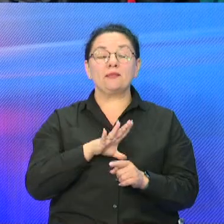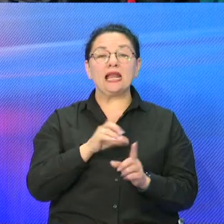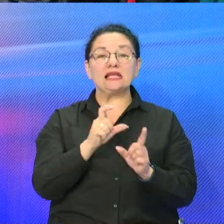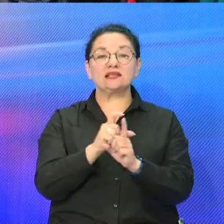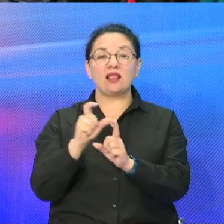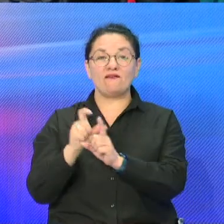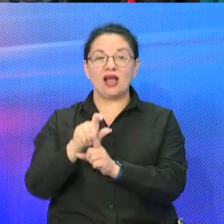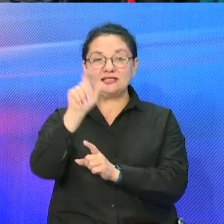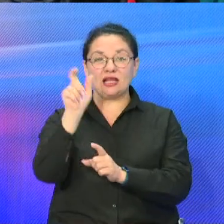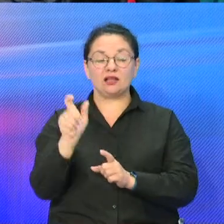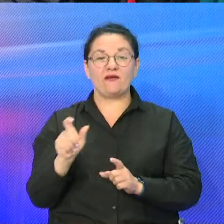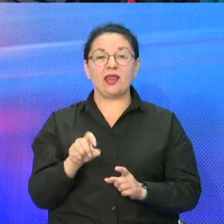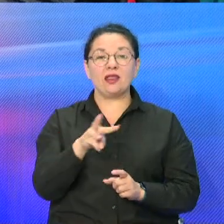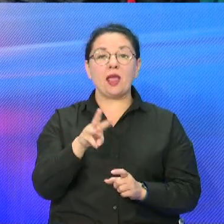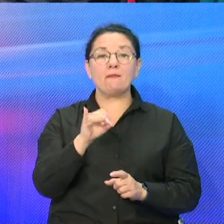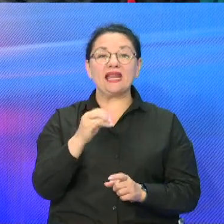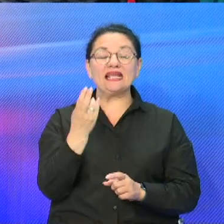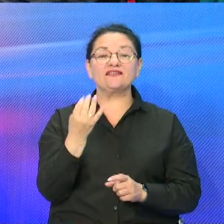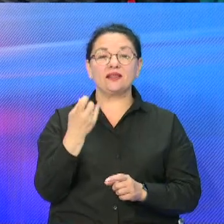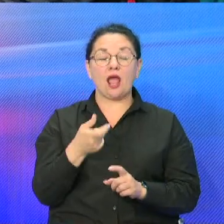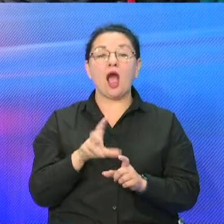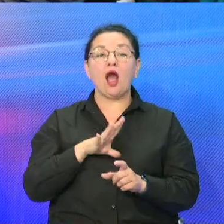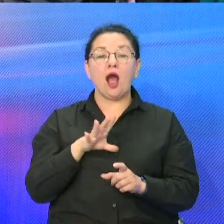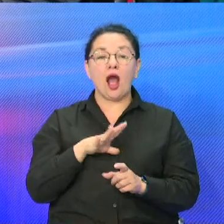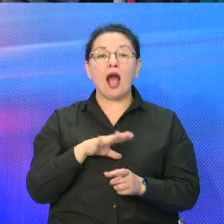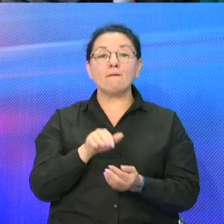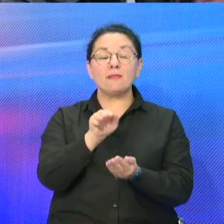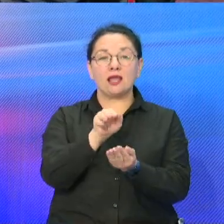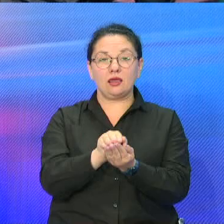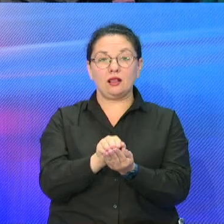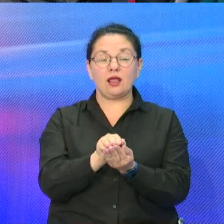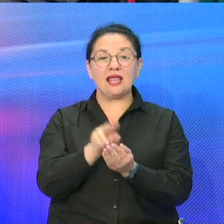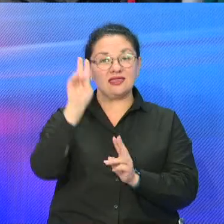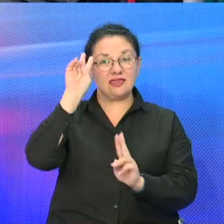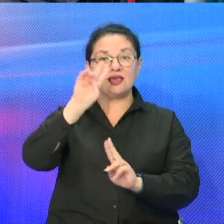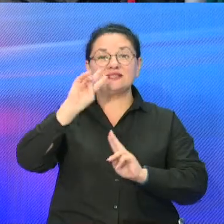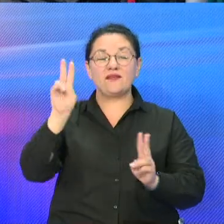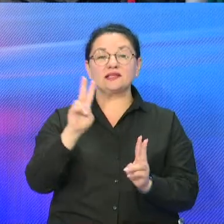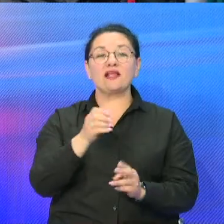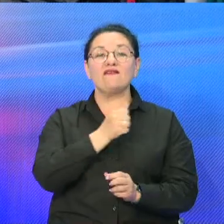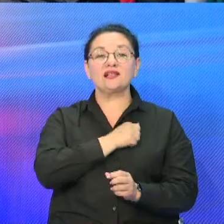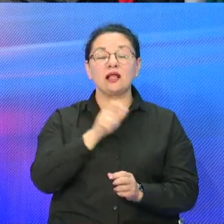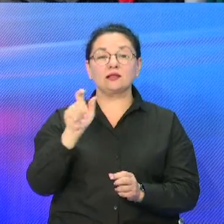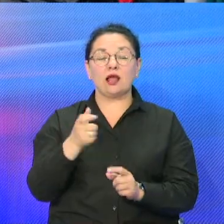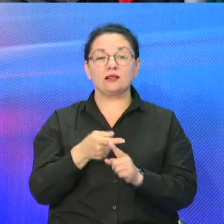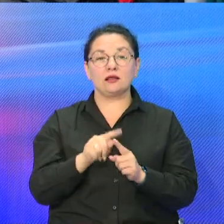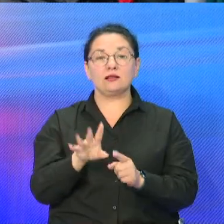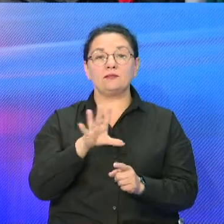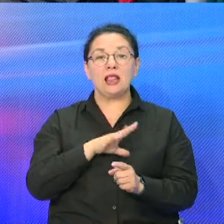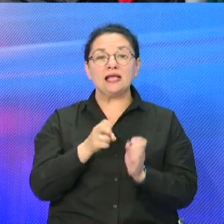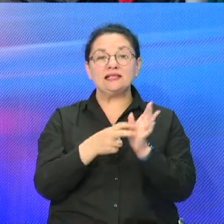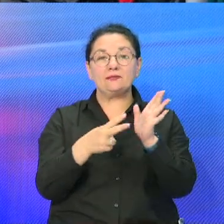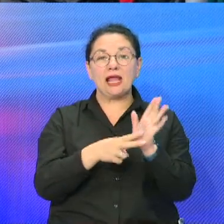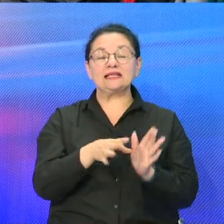Цветаевой. А могила неизвестного солдата – это могила совсем еще юного мальчишки, 17-летнего